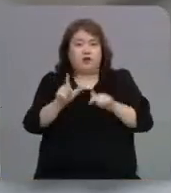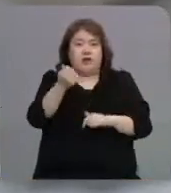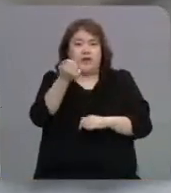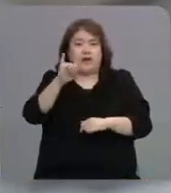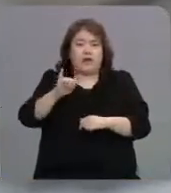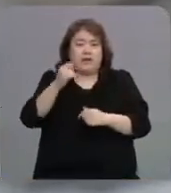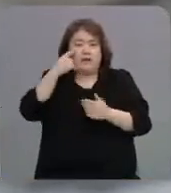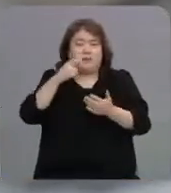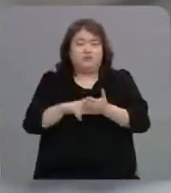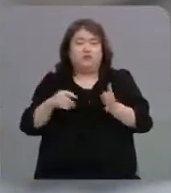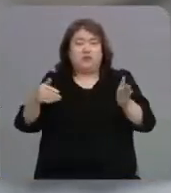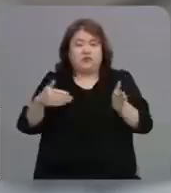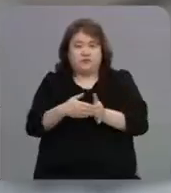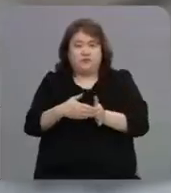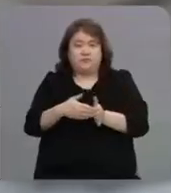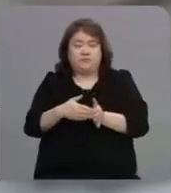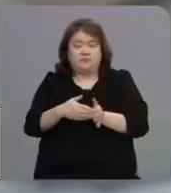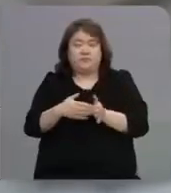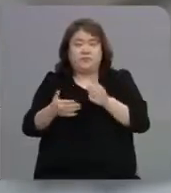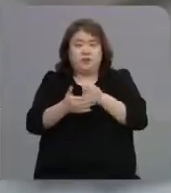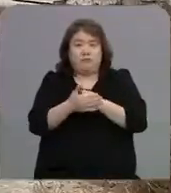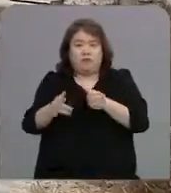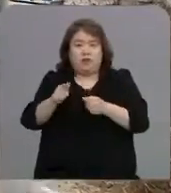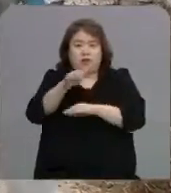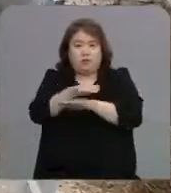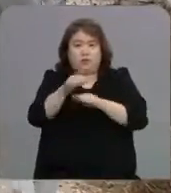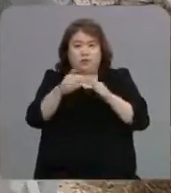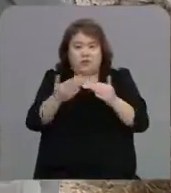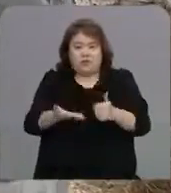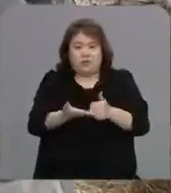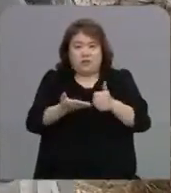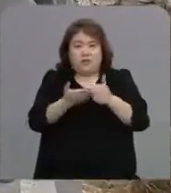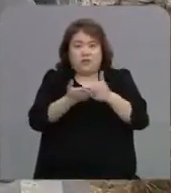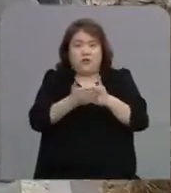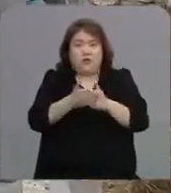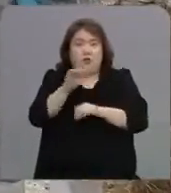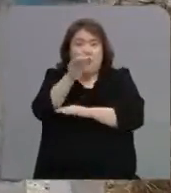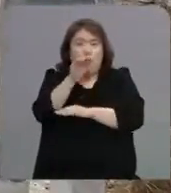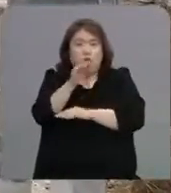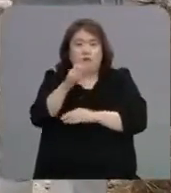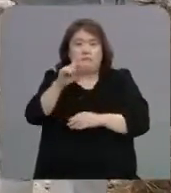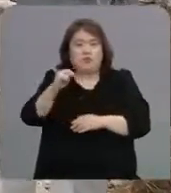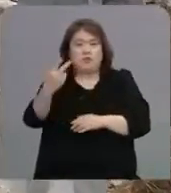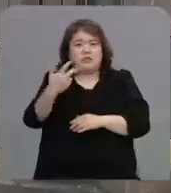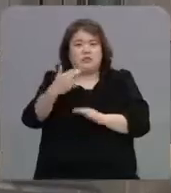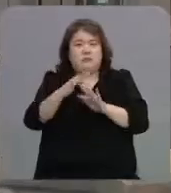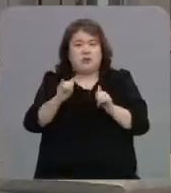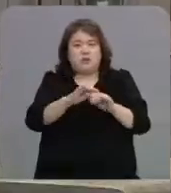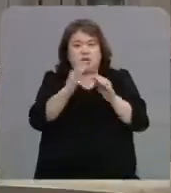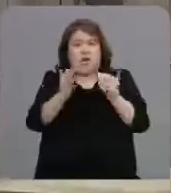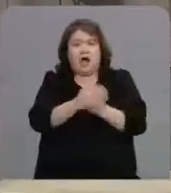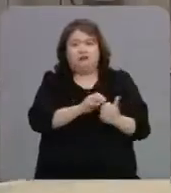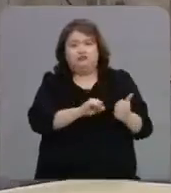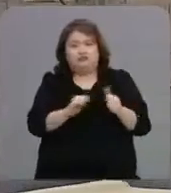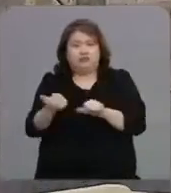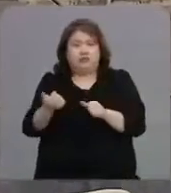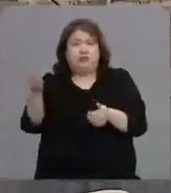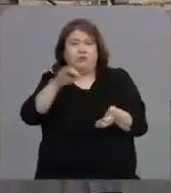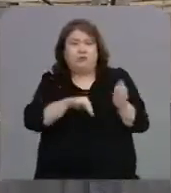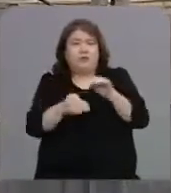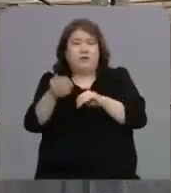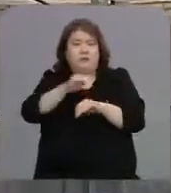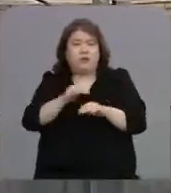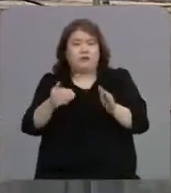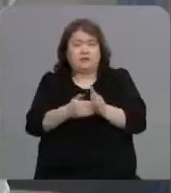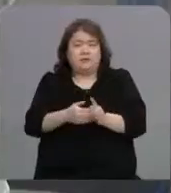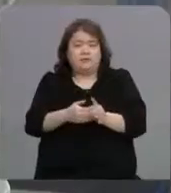항원이 검술 됐습니다 이에 따라 이 농장에서 기르던 육용오리 17,000 말에 대해서는 선제적으로 처분이 이루어졌습니다